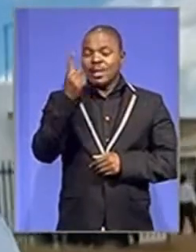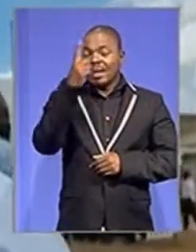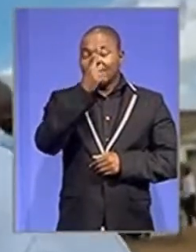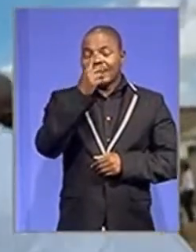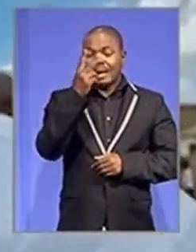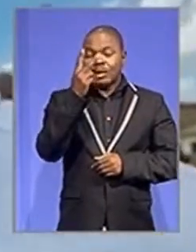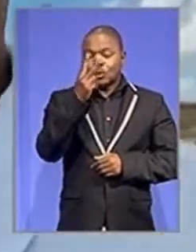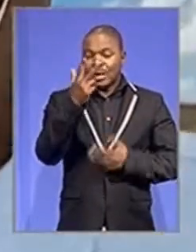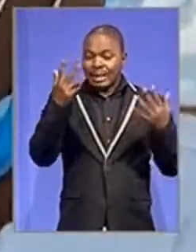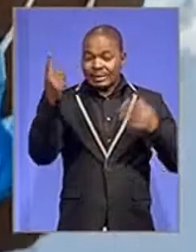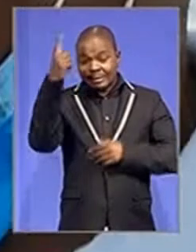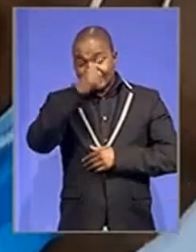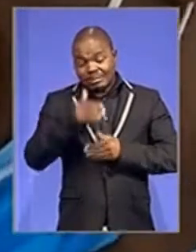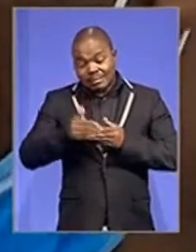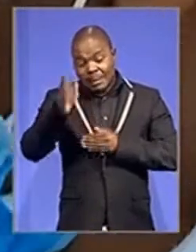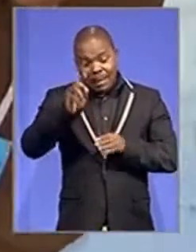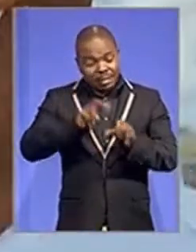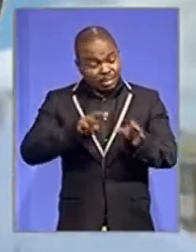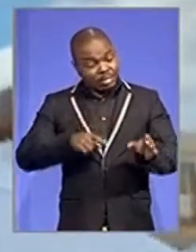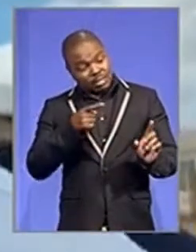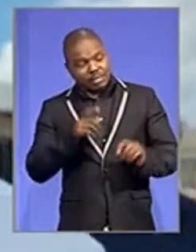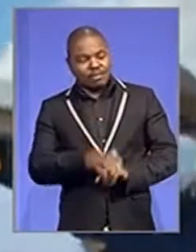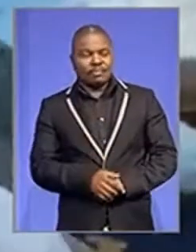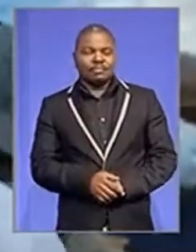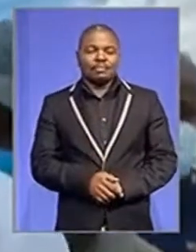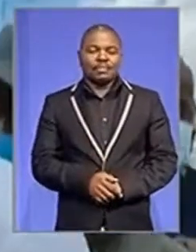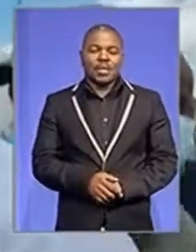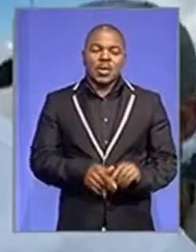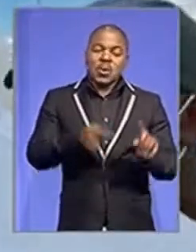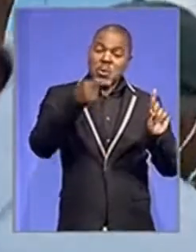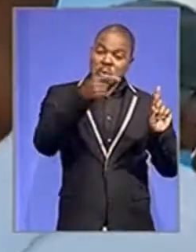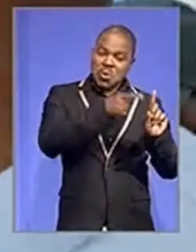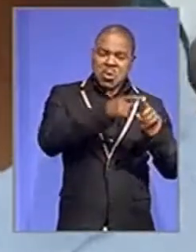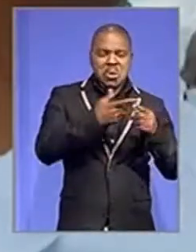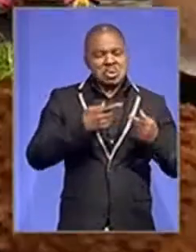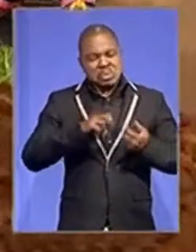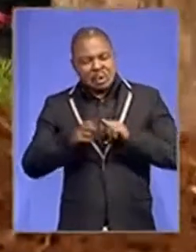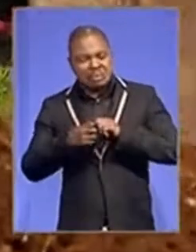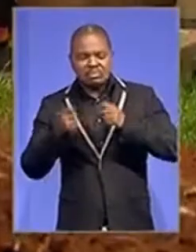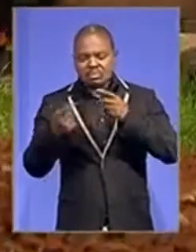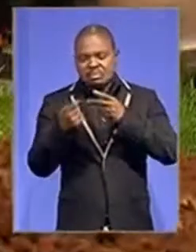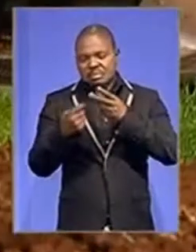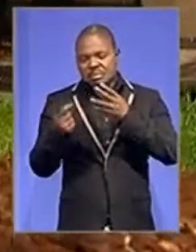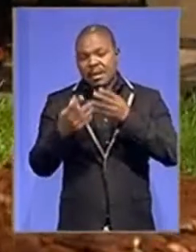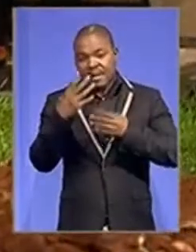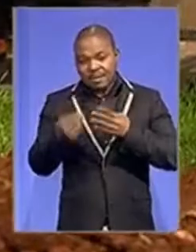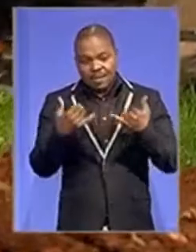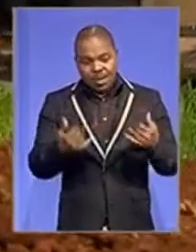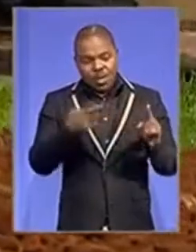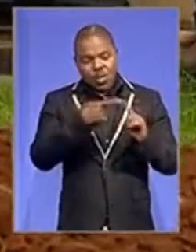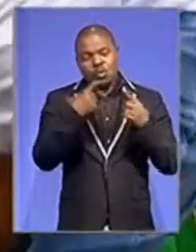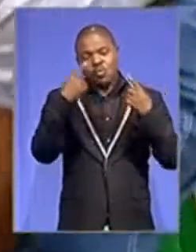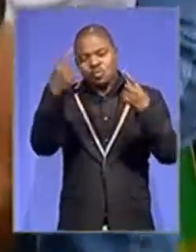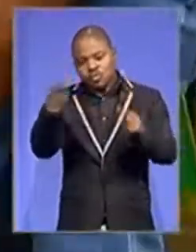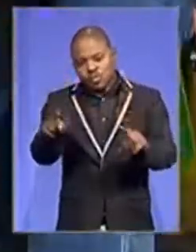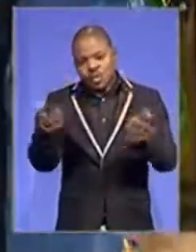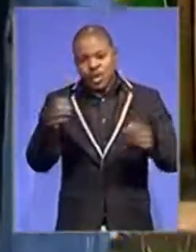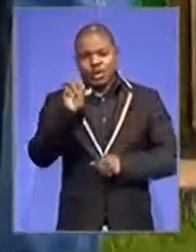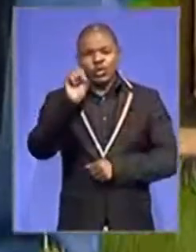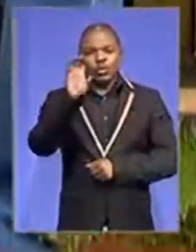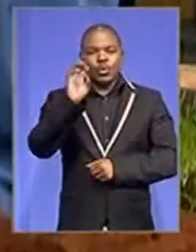days. Mongodi e moholo wa ANC e o hotletseng dipuo di hana ho fela ka ena o ne ka jeno a kene letsono la o jala